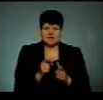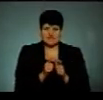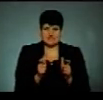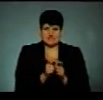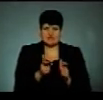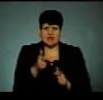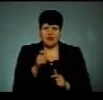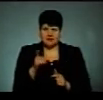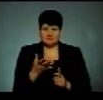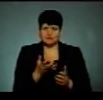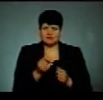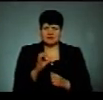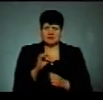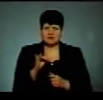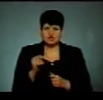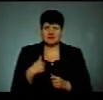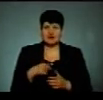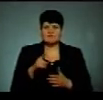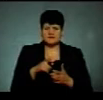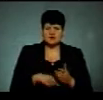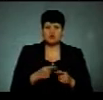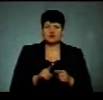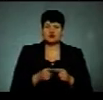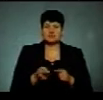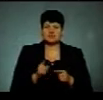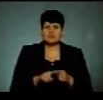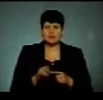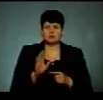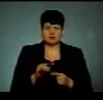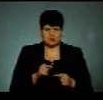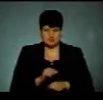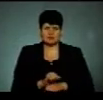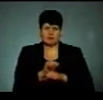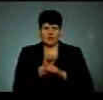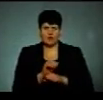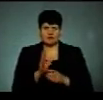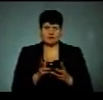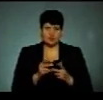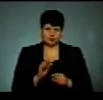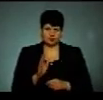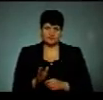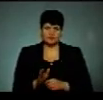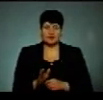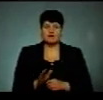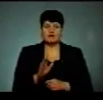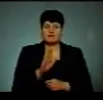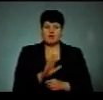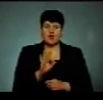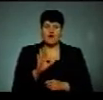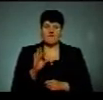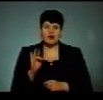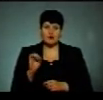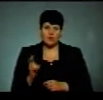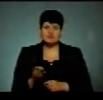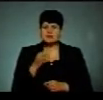за січень. Я вірю, що воно буде спротив, буде перерахунок. Василь Уварко розповів, люди отримали